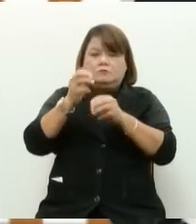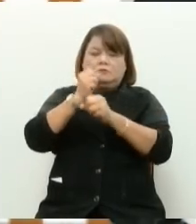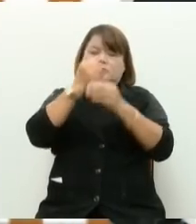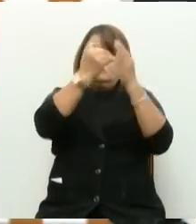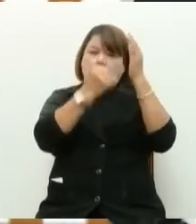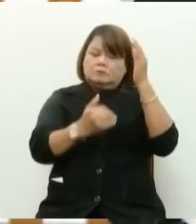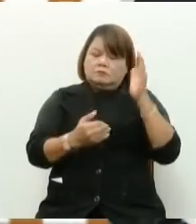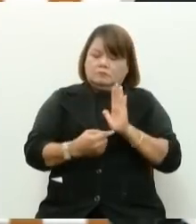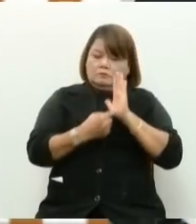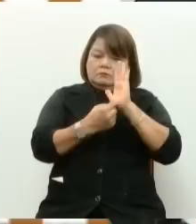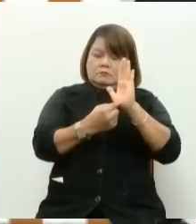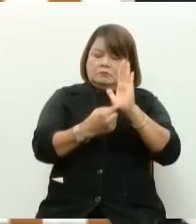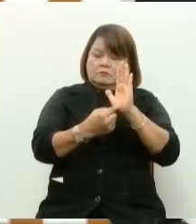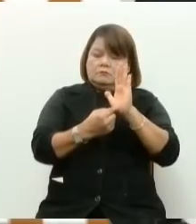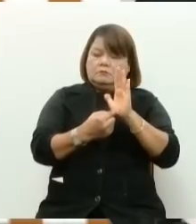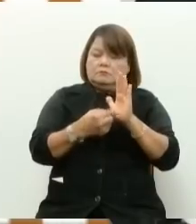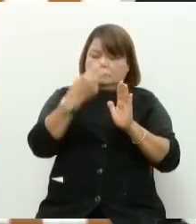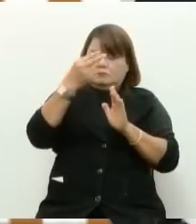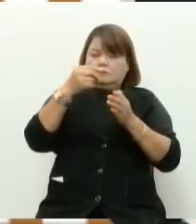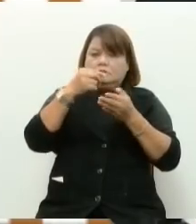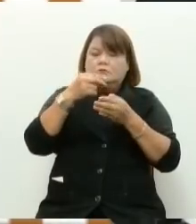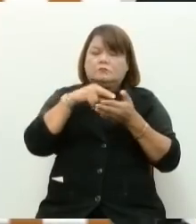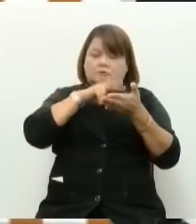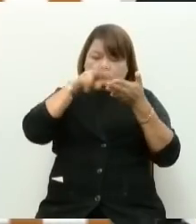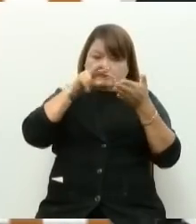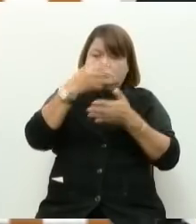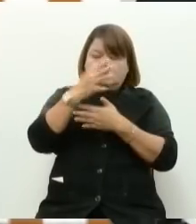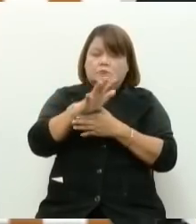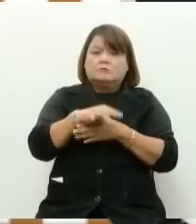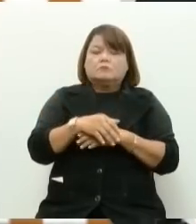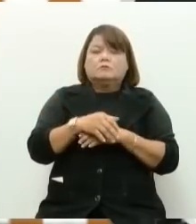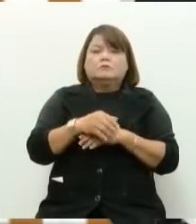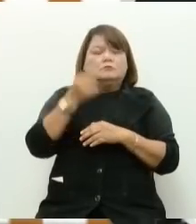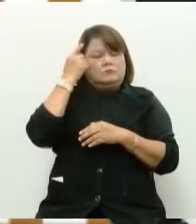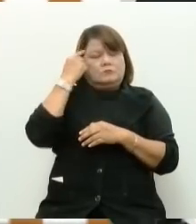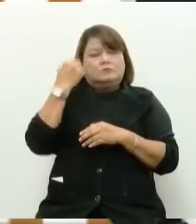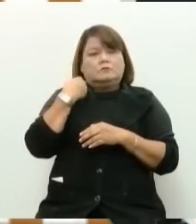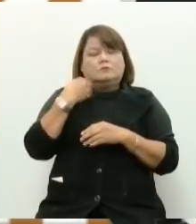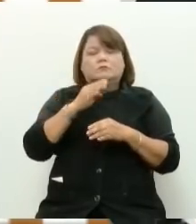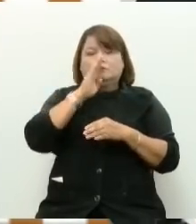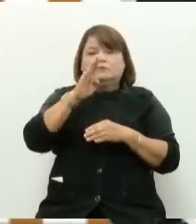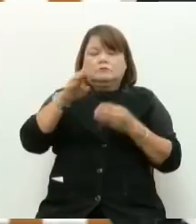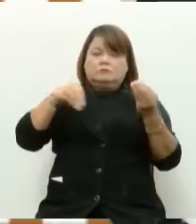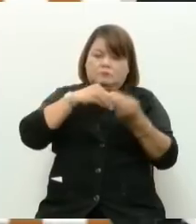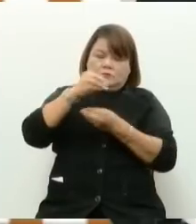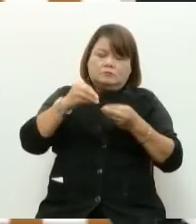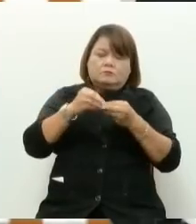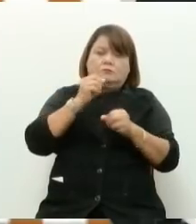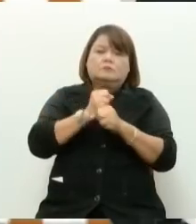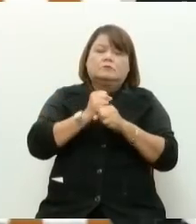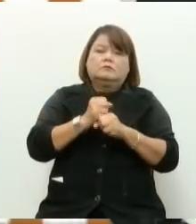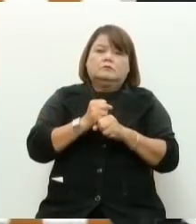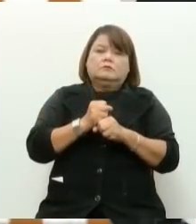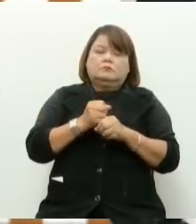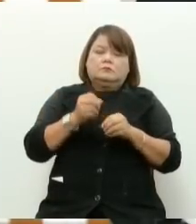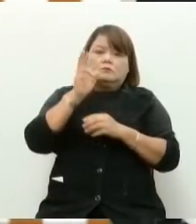ำเสนอองค์คณะได้พิจารณาถ้อยคำเรียบร้อยแล้วด้วยนะคะคาดว่าอาจารย์ได้มีการแจ้งเวียนแนวปฏิบัติดังกล่าวเนี่ยให้กับทาง